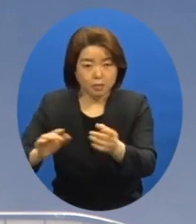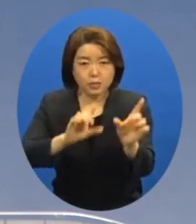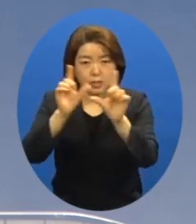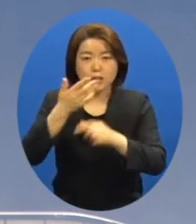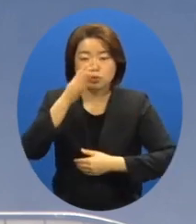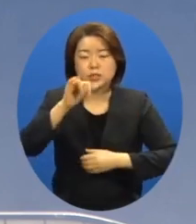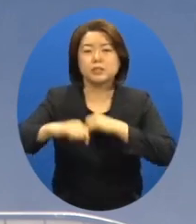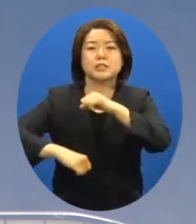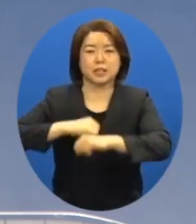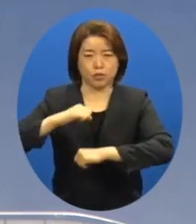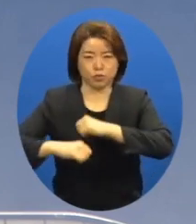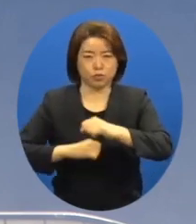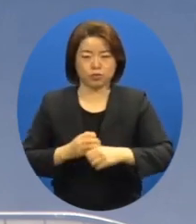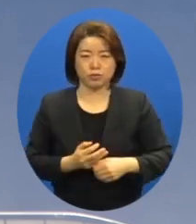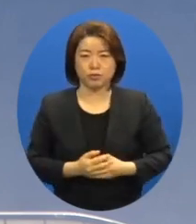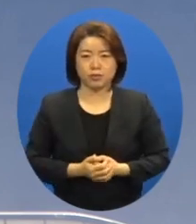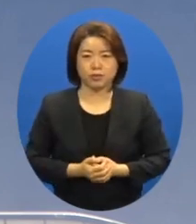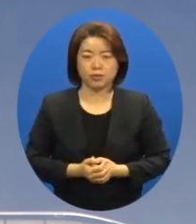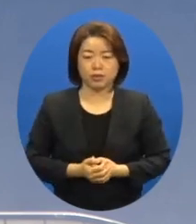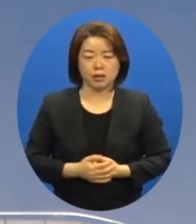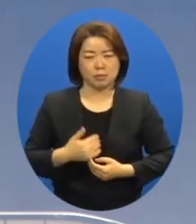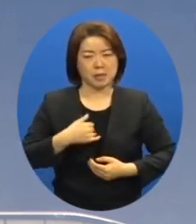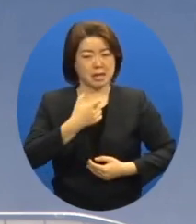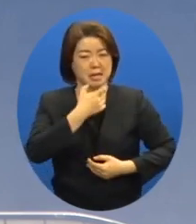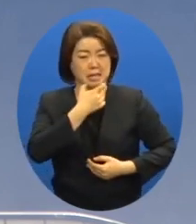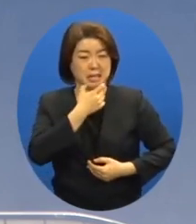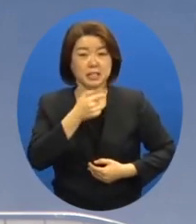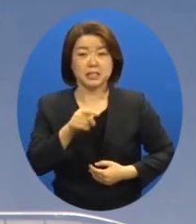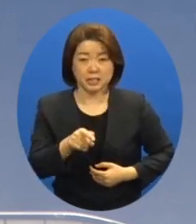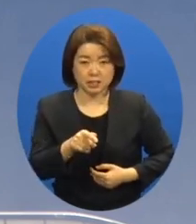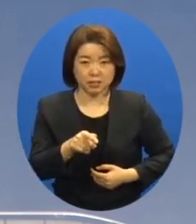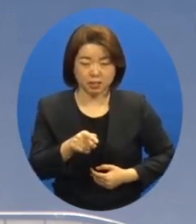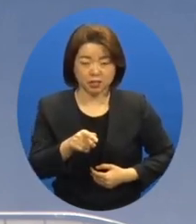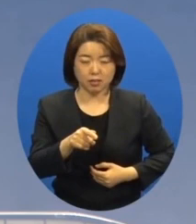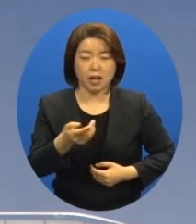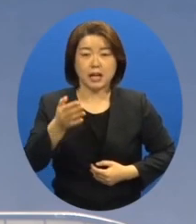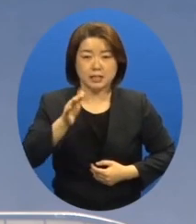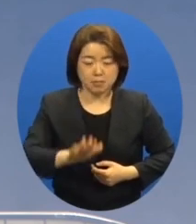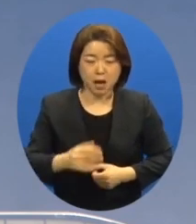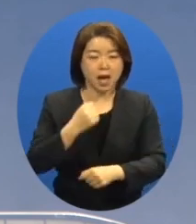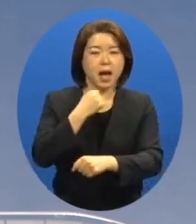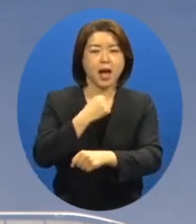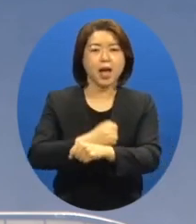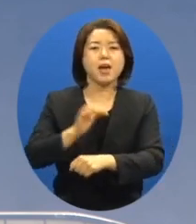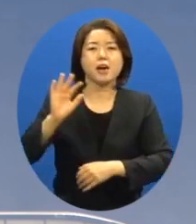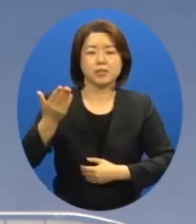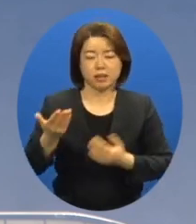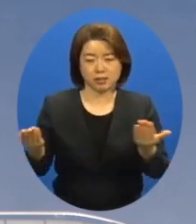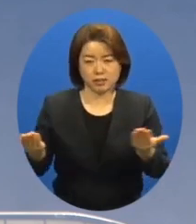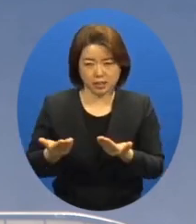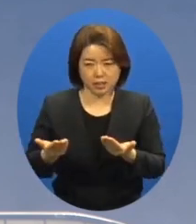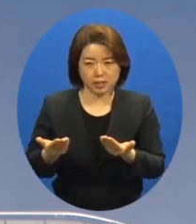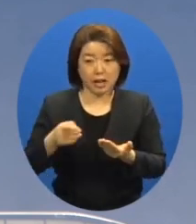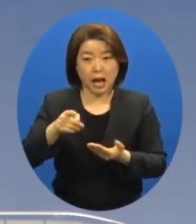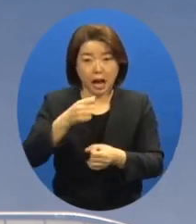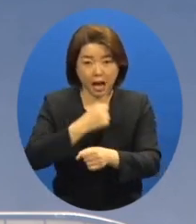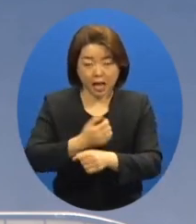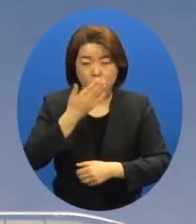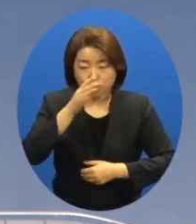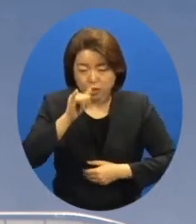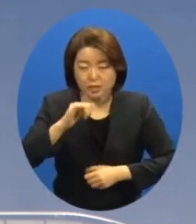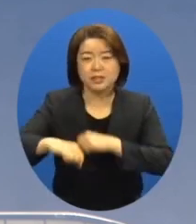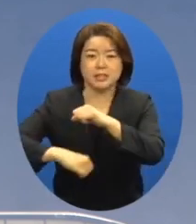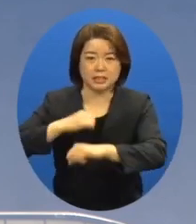자유입니다. 하기 싫은 것인데도 해야 하는 것을 할 수 있는 자유,